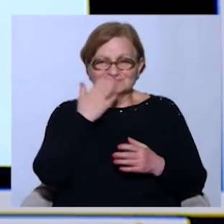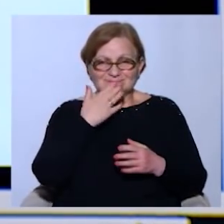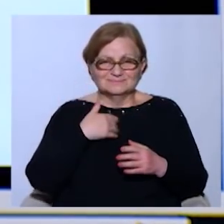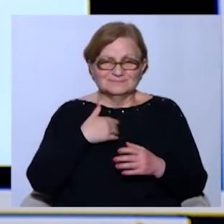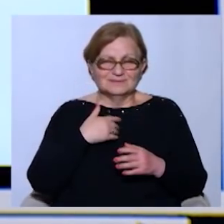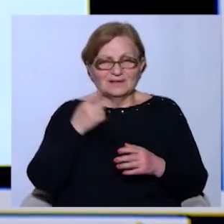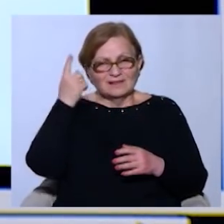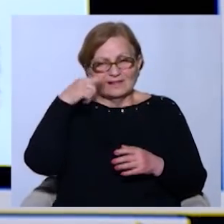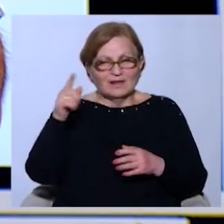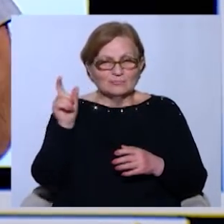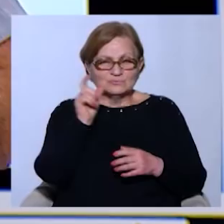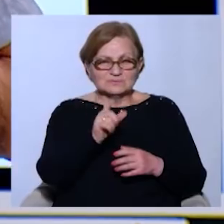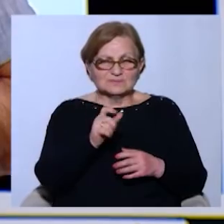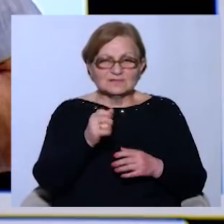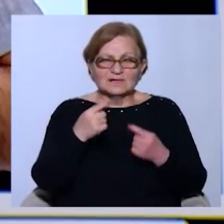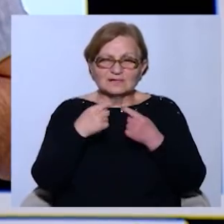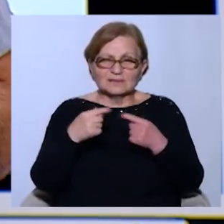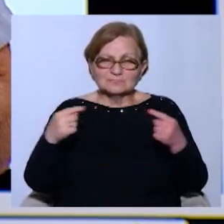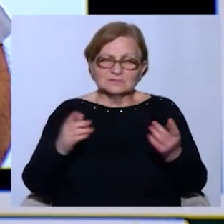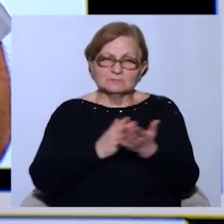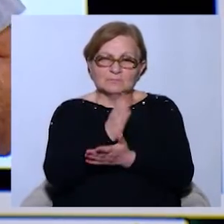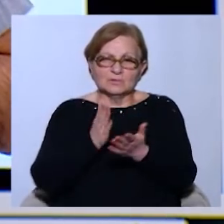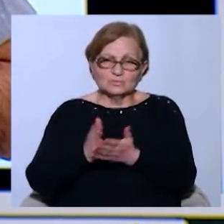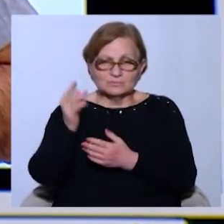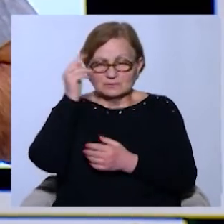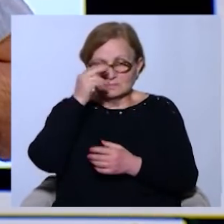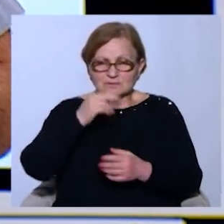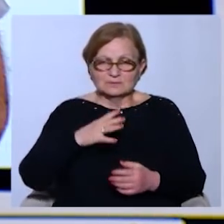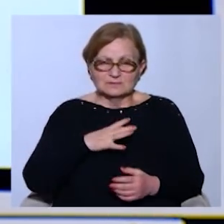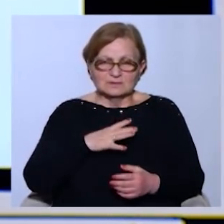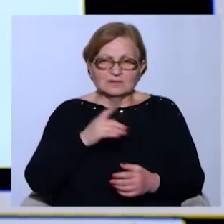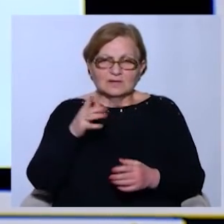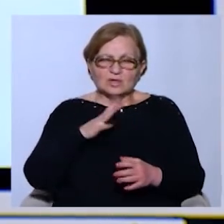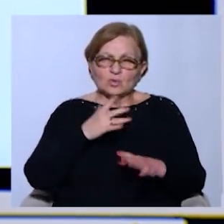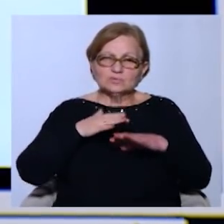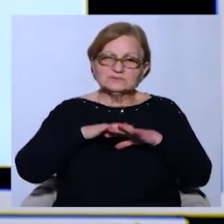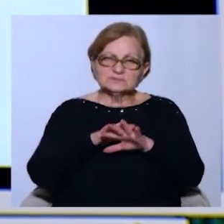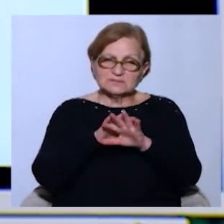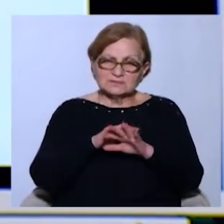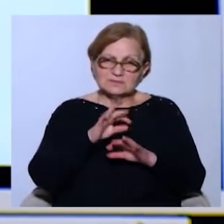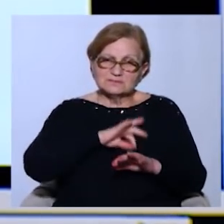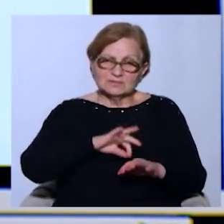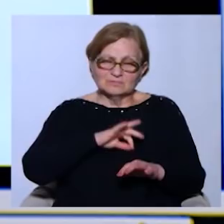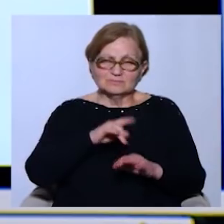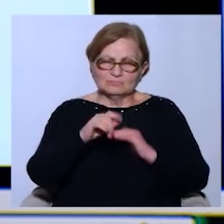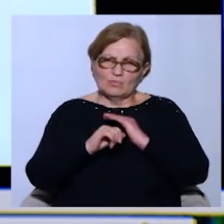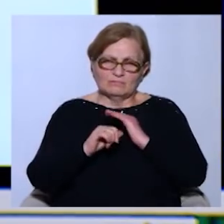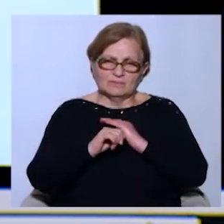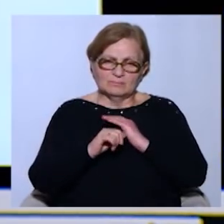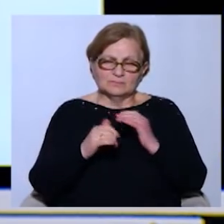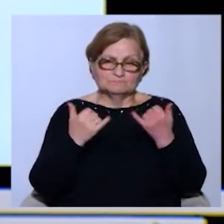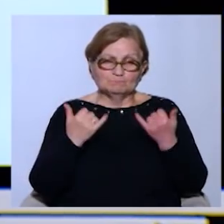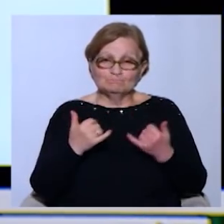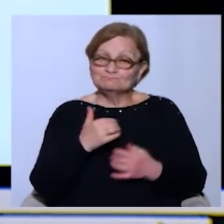ჩვენ ამოცანის ამოხსნის რამდენიმე მეთოდი ვისწავლეთ. ერთ-ერთი იყო ცხრილის გამოყენება და მე მგონი ძალიან მოგეხმარა.